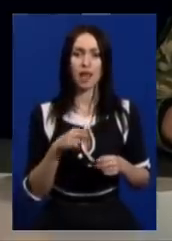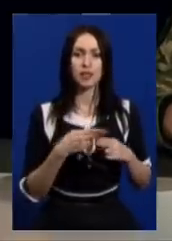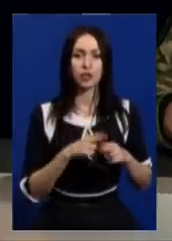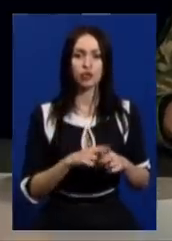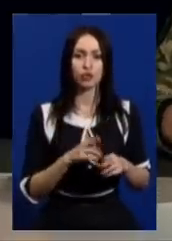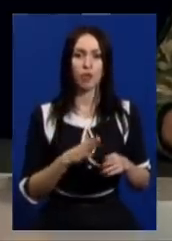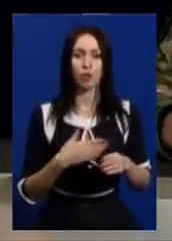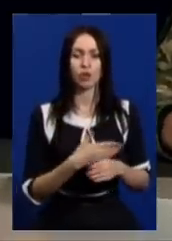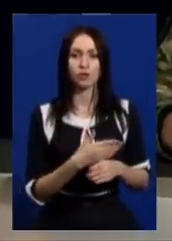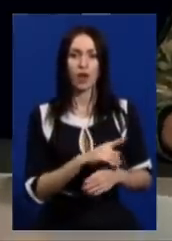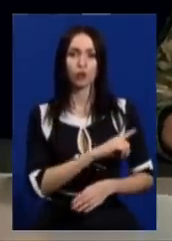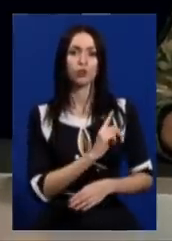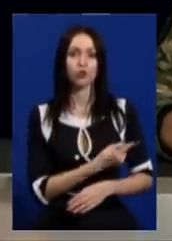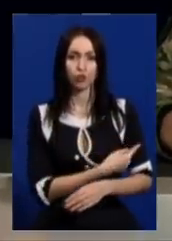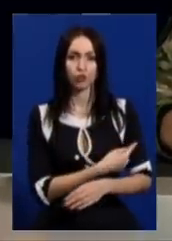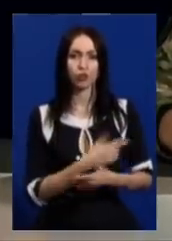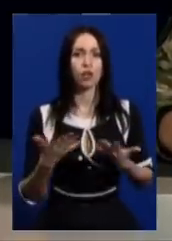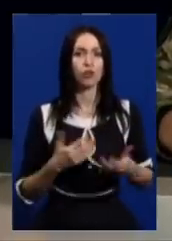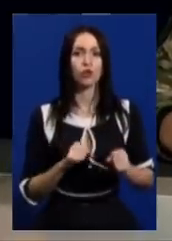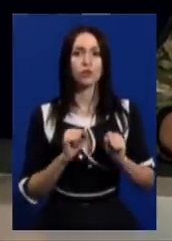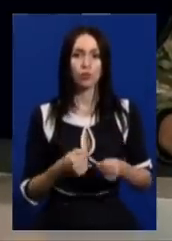разворачиванию сил, которые смогут